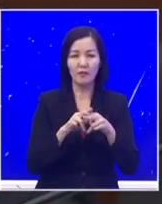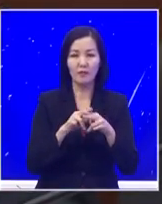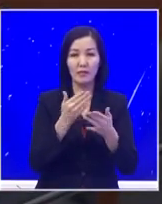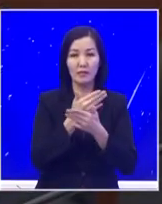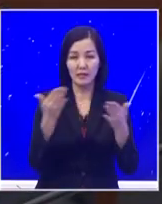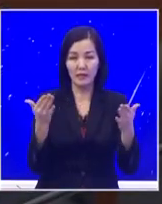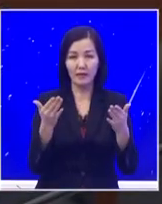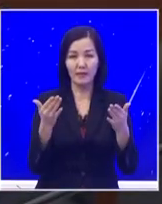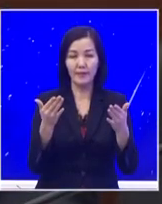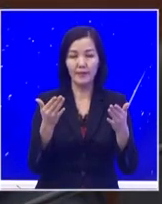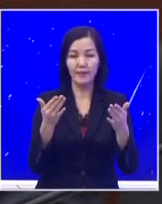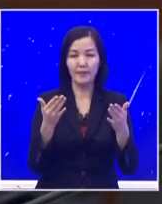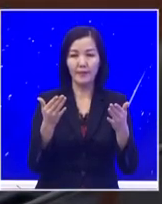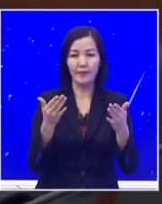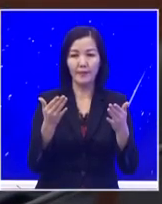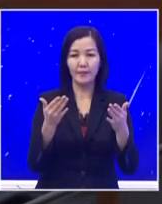сіздерге